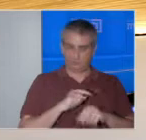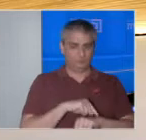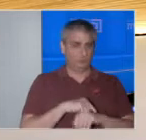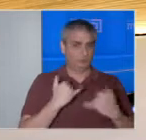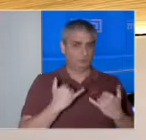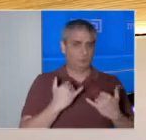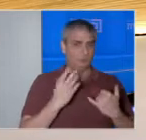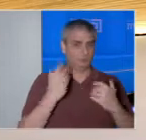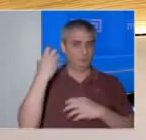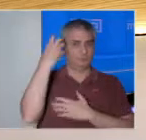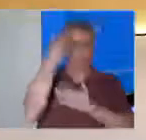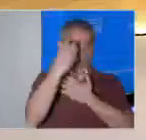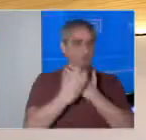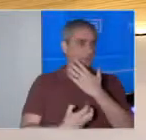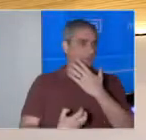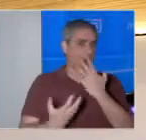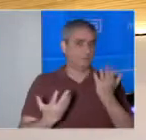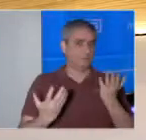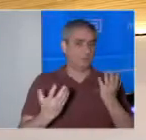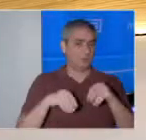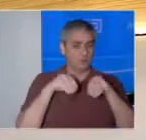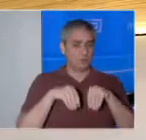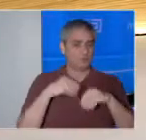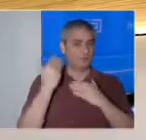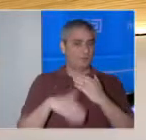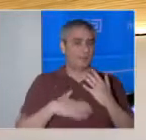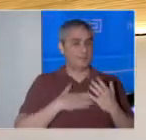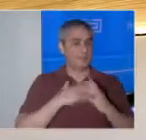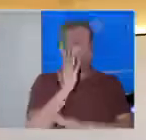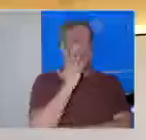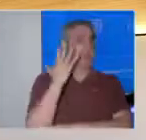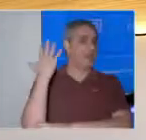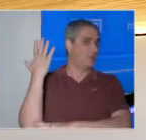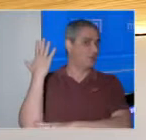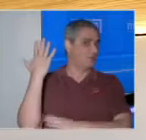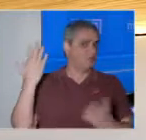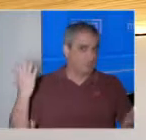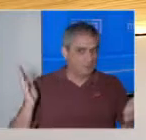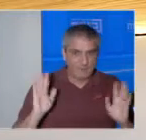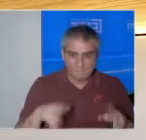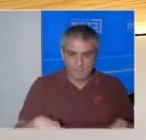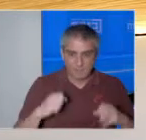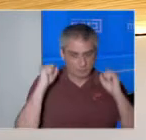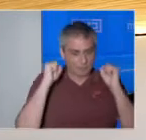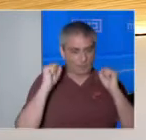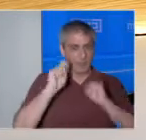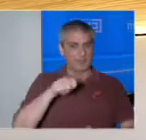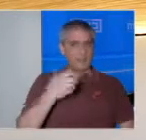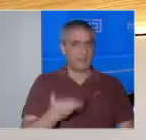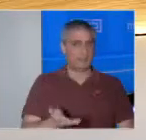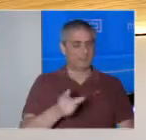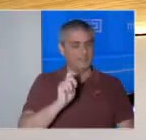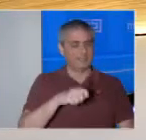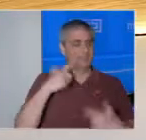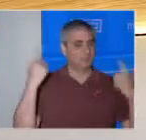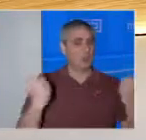הזו עם שקיעת החמה, את ט"ו בשבט, חג האילנות, וגם היום הולדת של הכנסת.